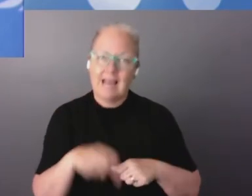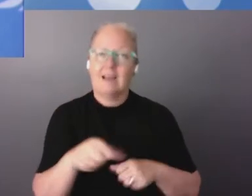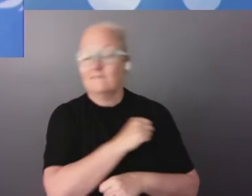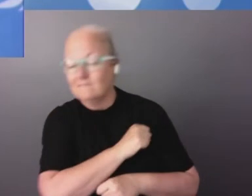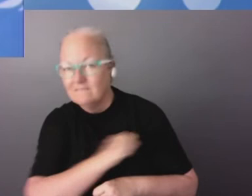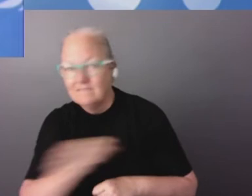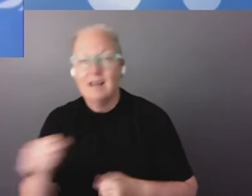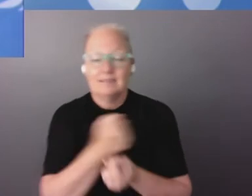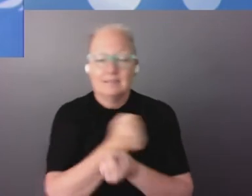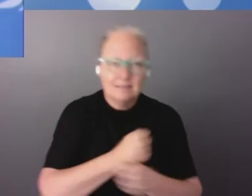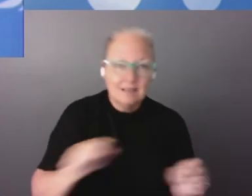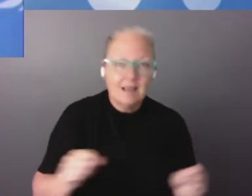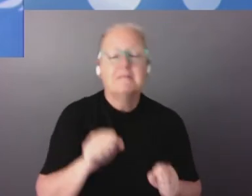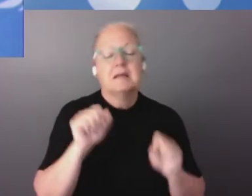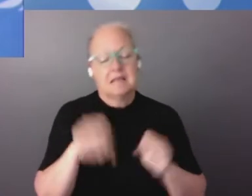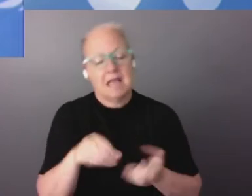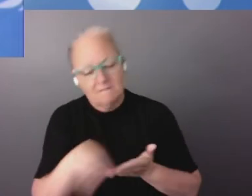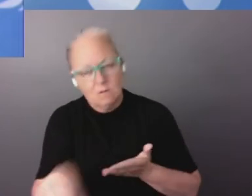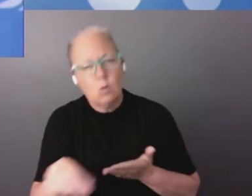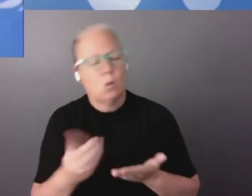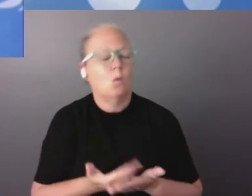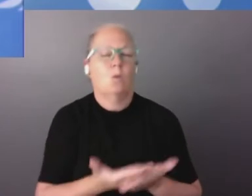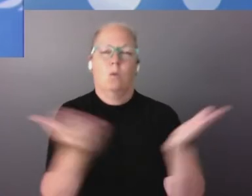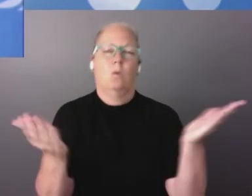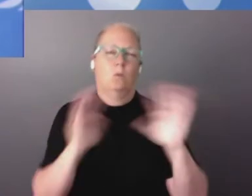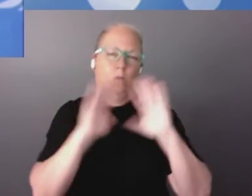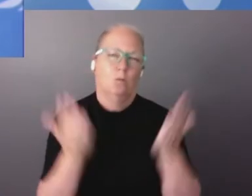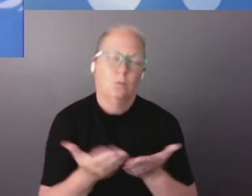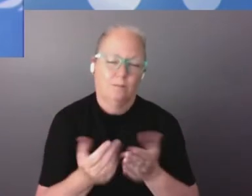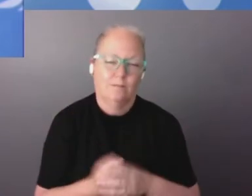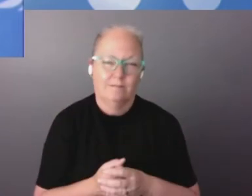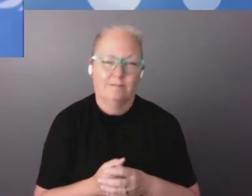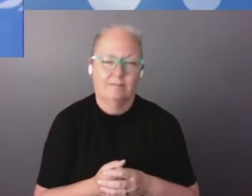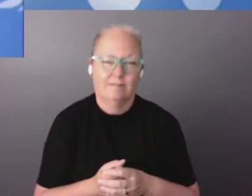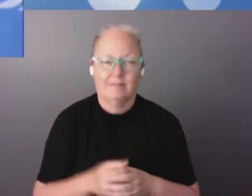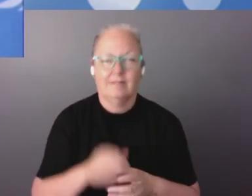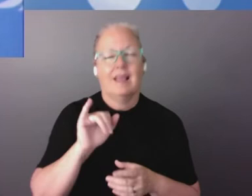من مجتمع الإنترنت، فهذا لا نستطيع